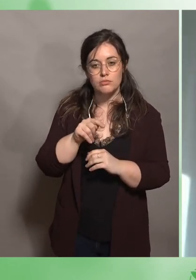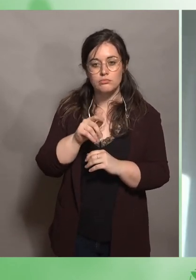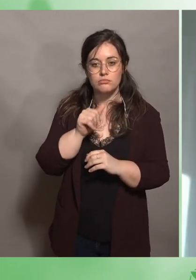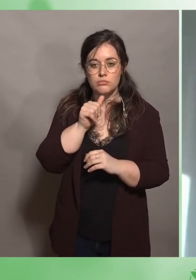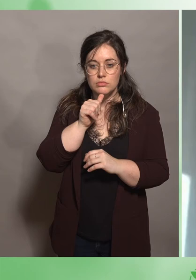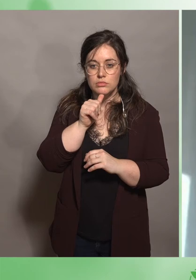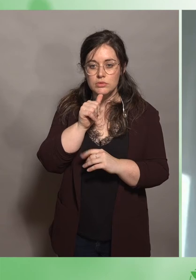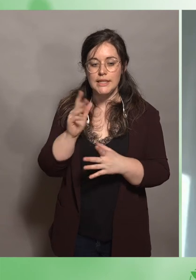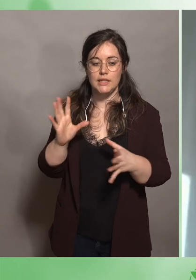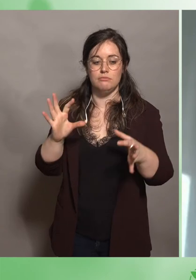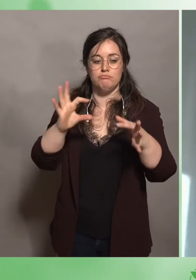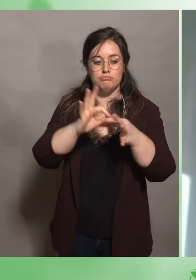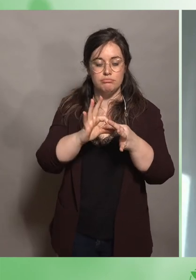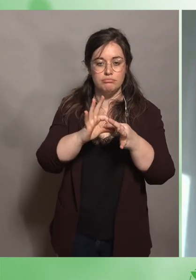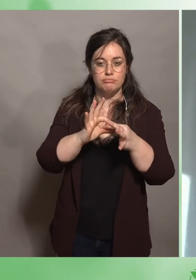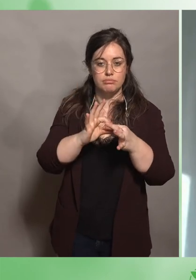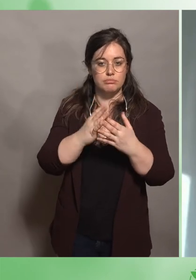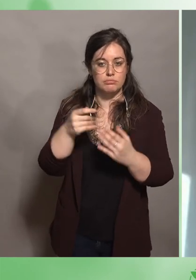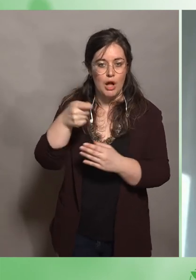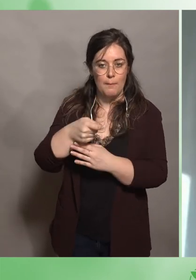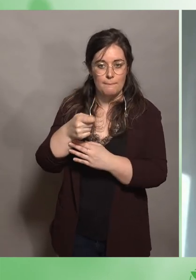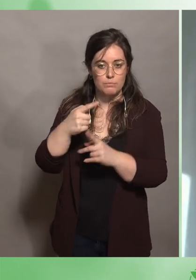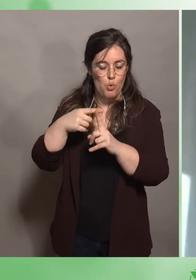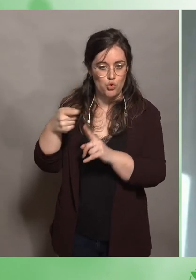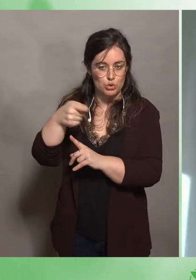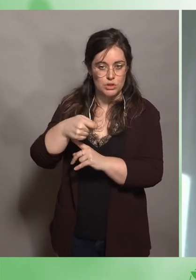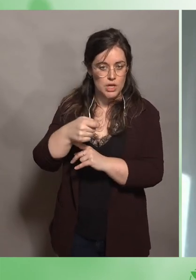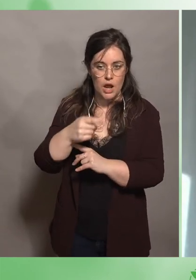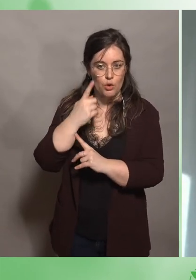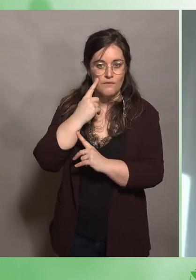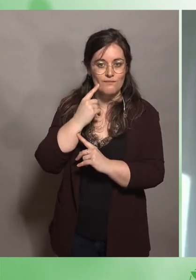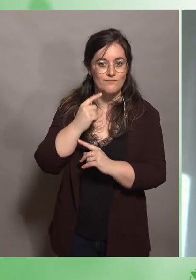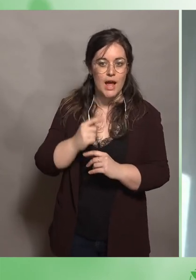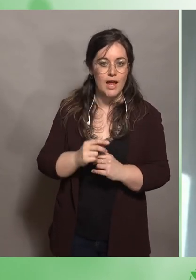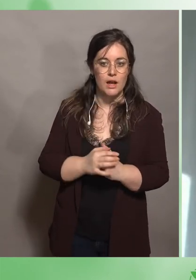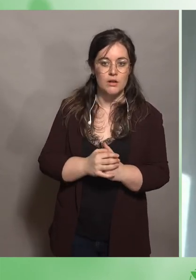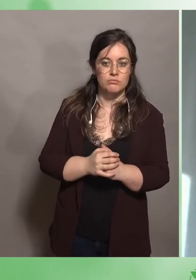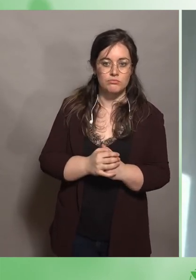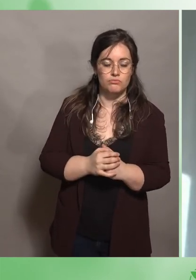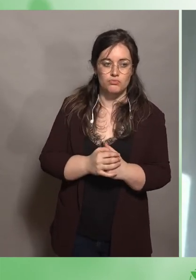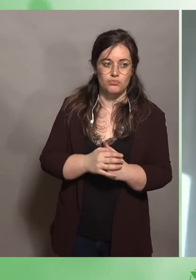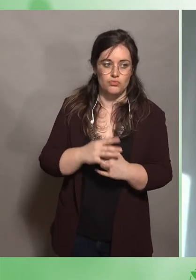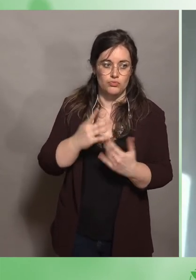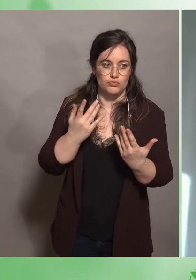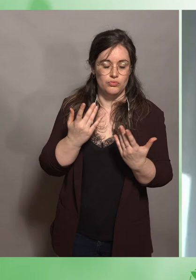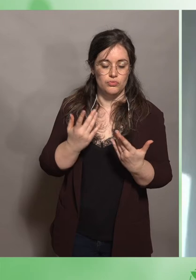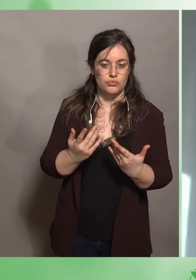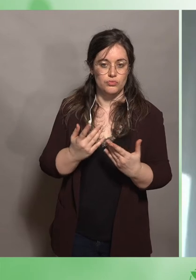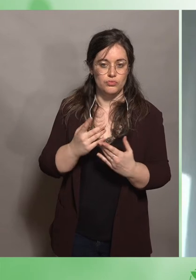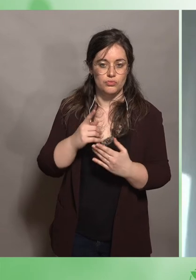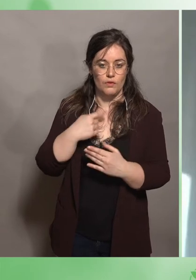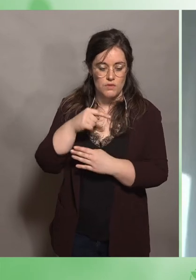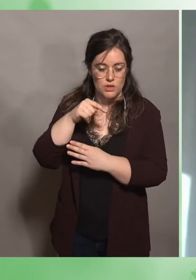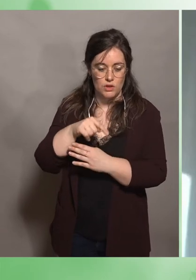nicht verknüpft mit Bonuszahlungen, weil wir das hier in